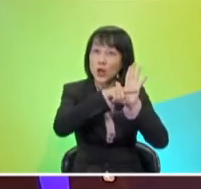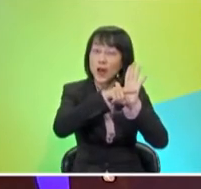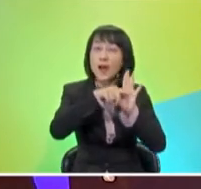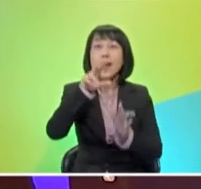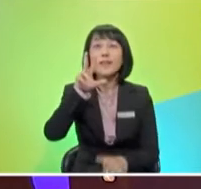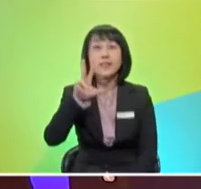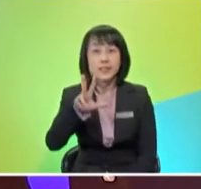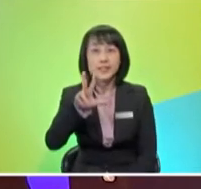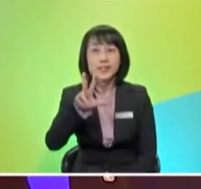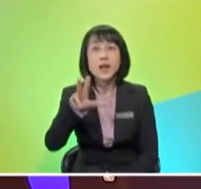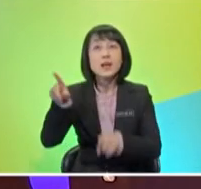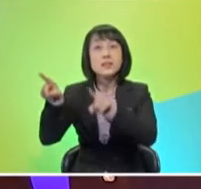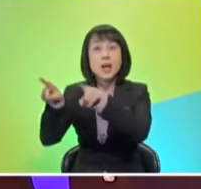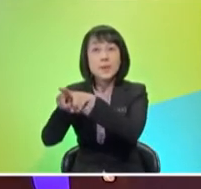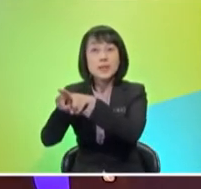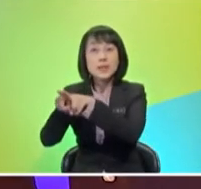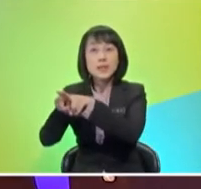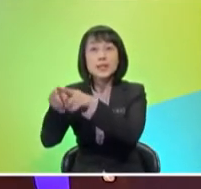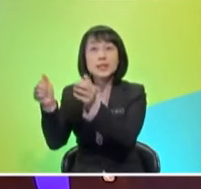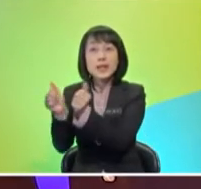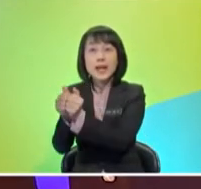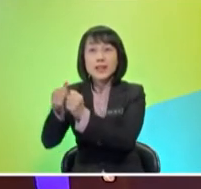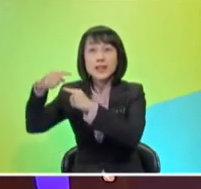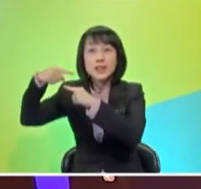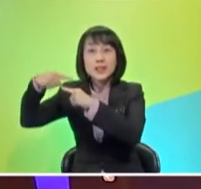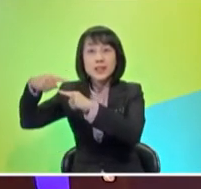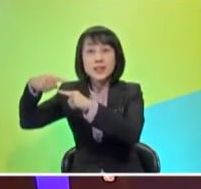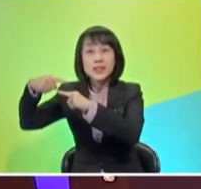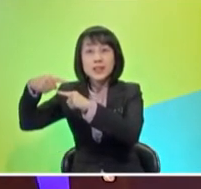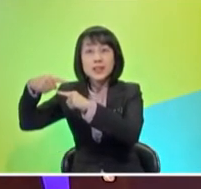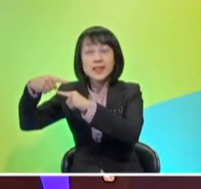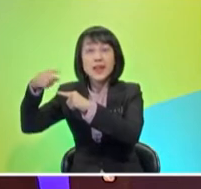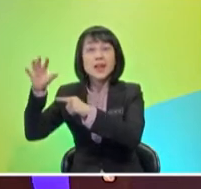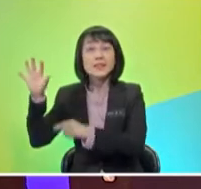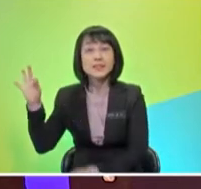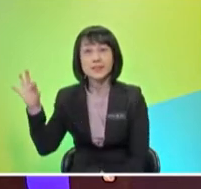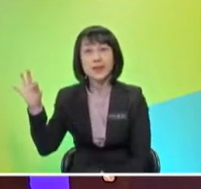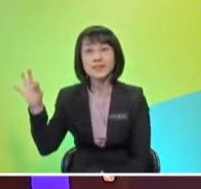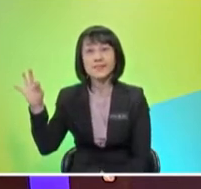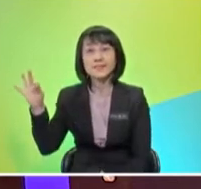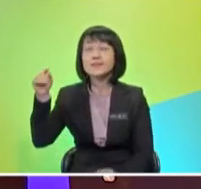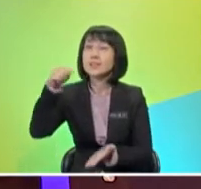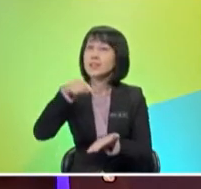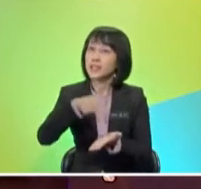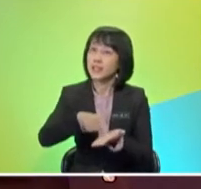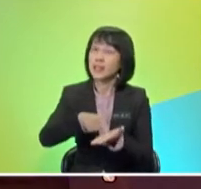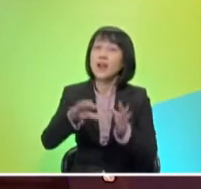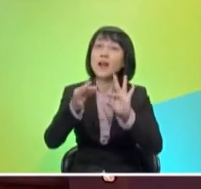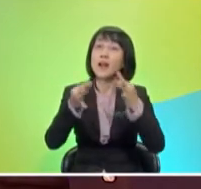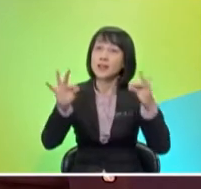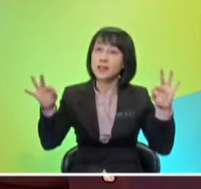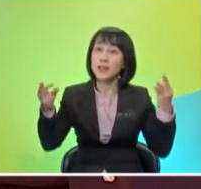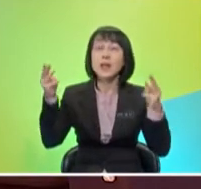3 sama dengan 9 ini adalah ayat